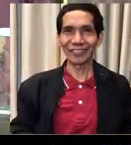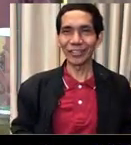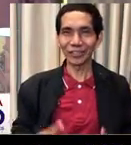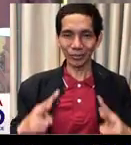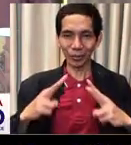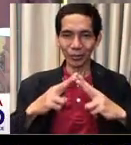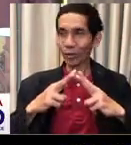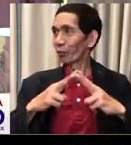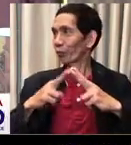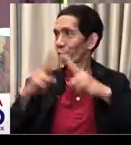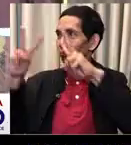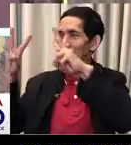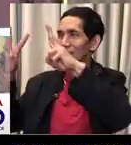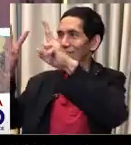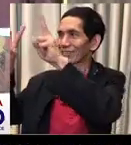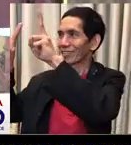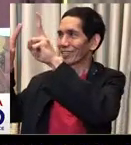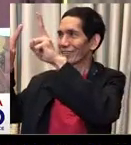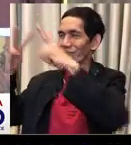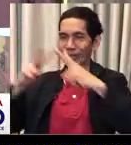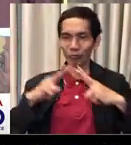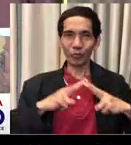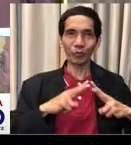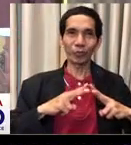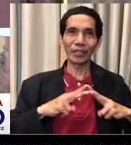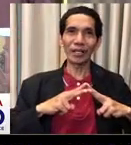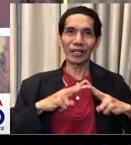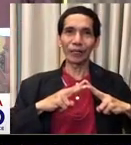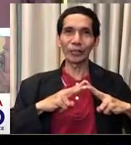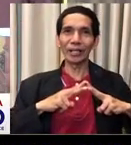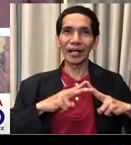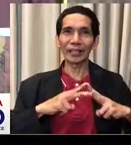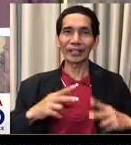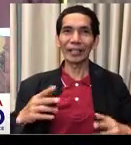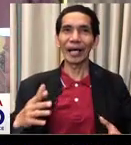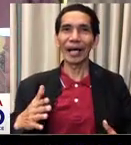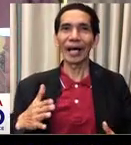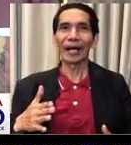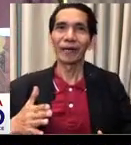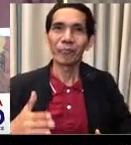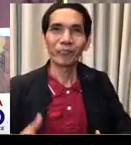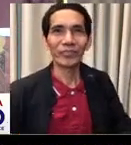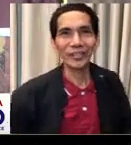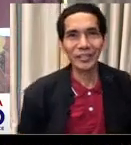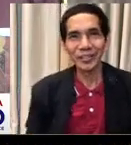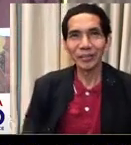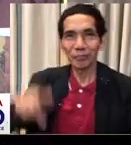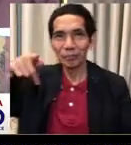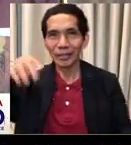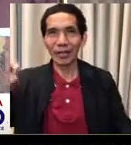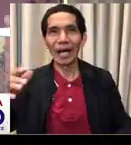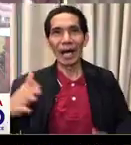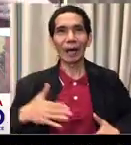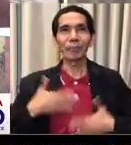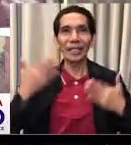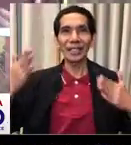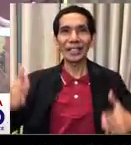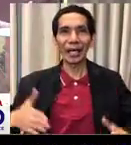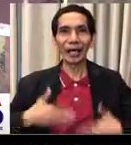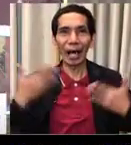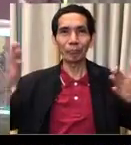Valentine's. May ganun ba? Tatlo? Bilang B. Okay, ulitin ko ha. Sa ating mga PWDs,